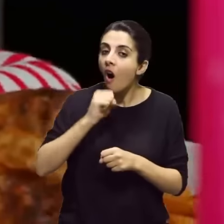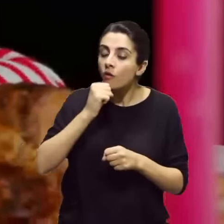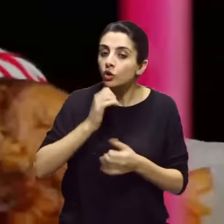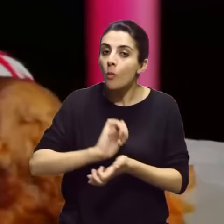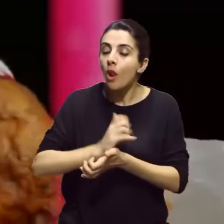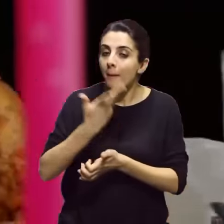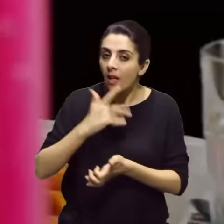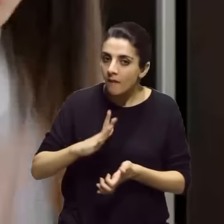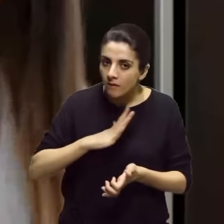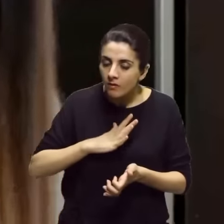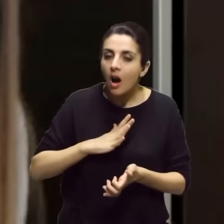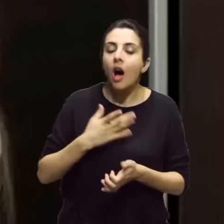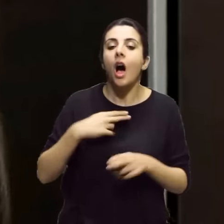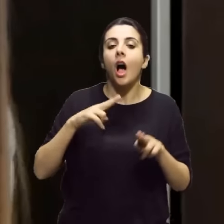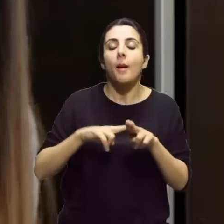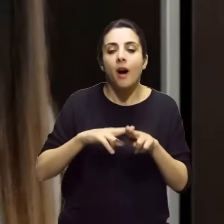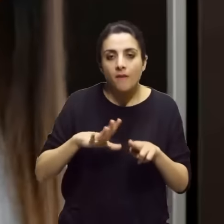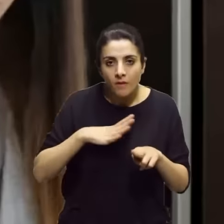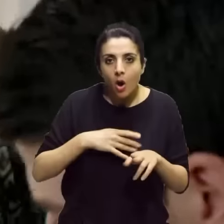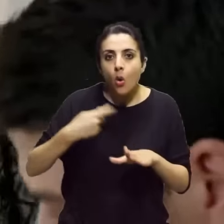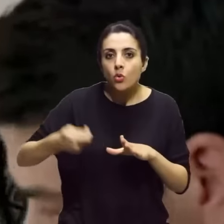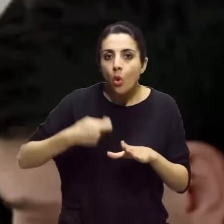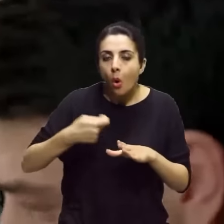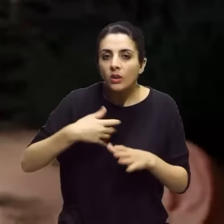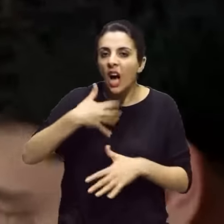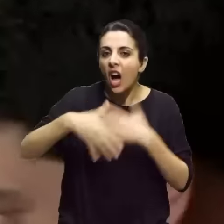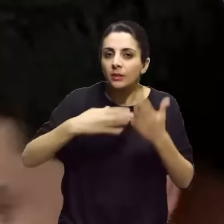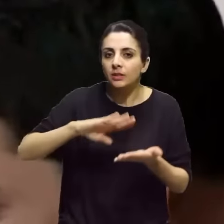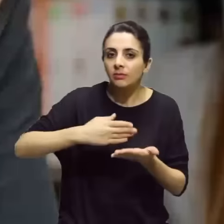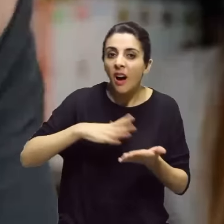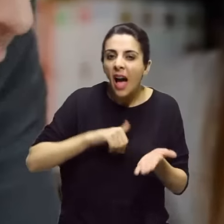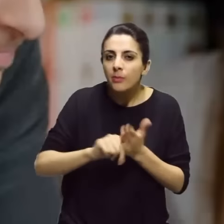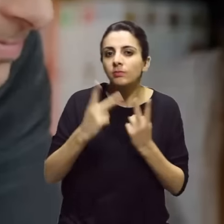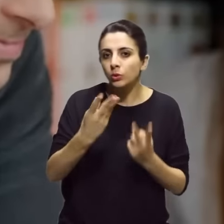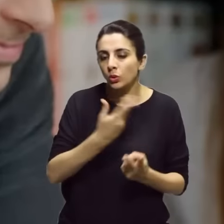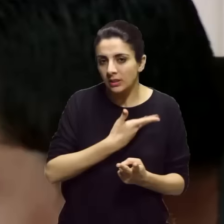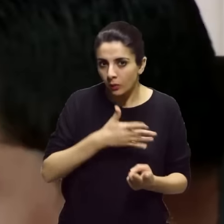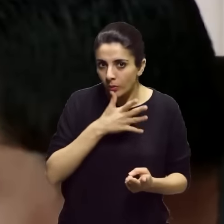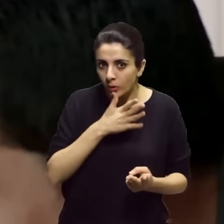bulgur pilavı, zeytinyağlı kabak ve yoğurtlu karışık kızartma var. Hepsi senin favori yemeklerin.